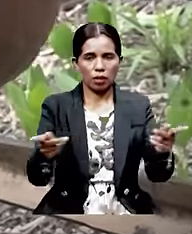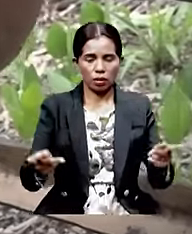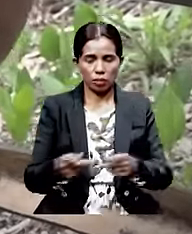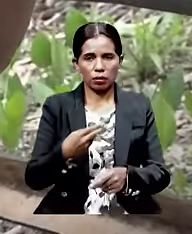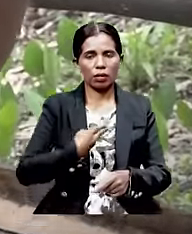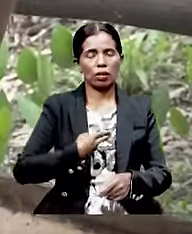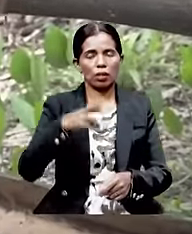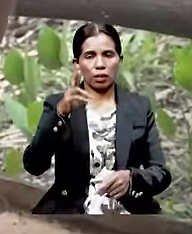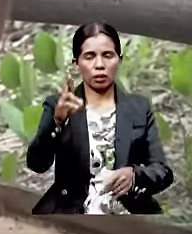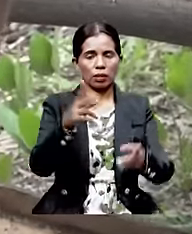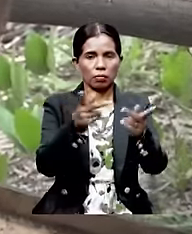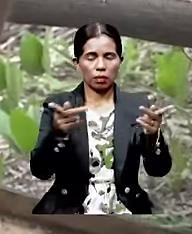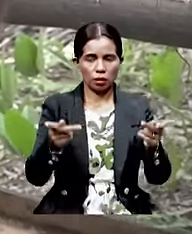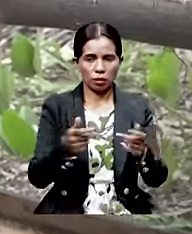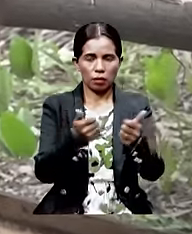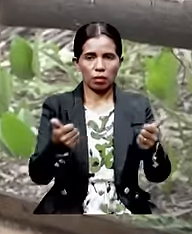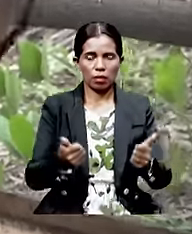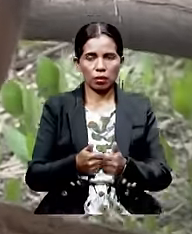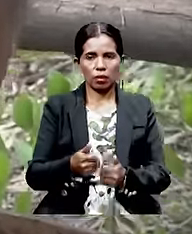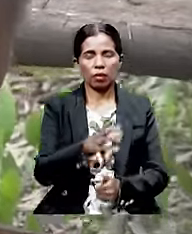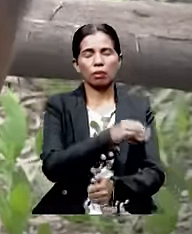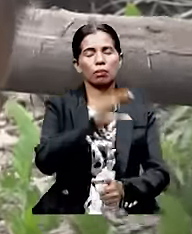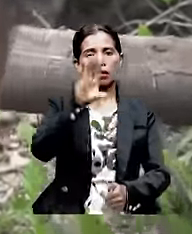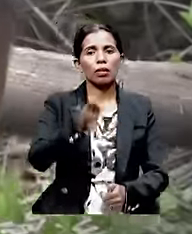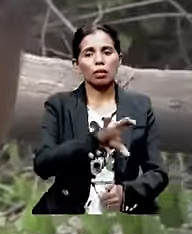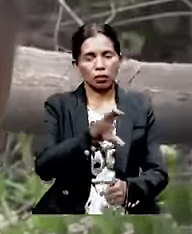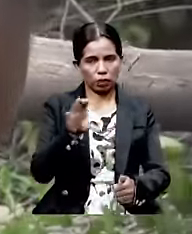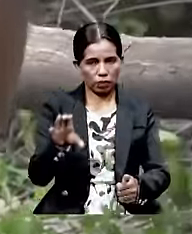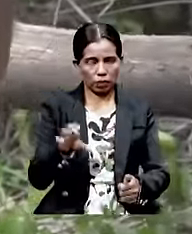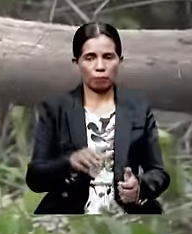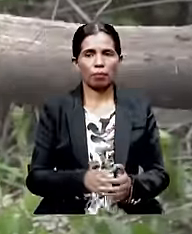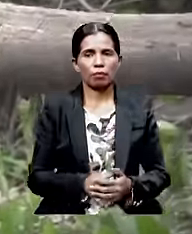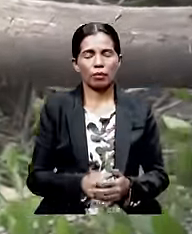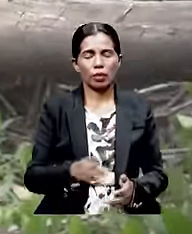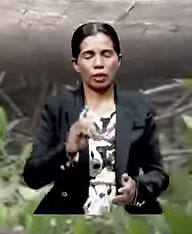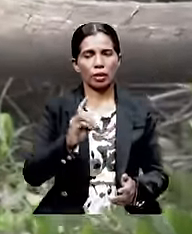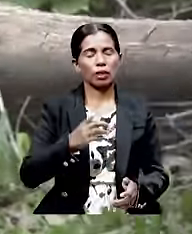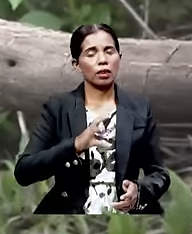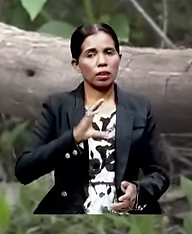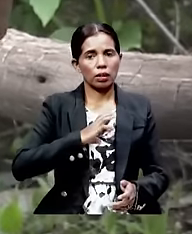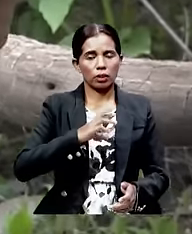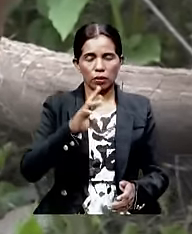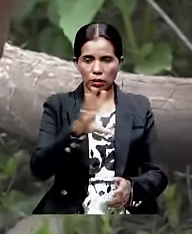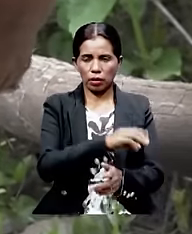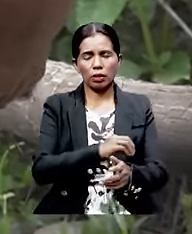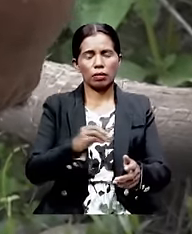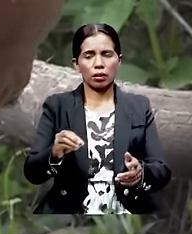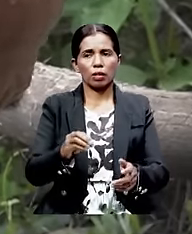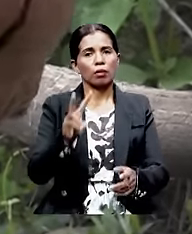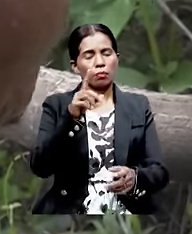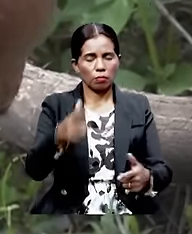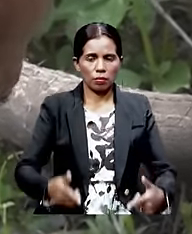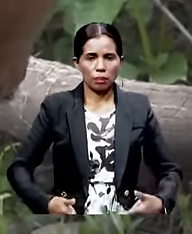hera postu administrativo Kristu Rei. Tiu domingus durante ne moris mesak deit, no daudaung ne